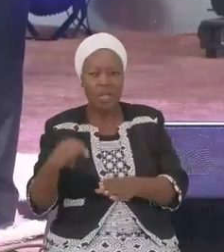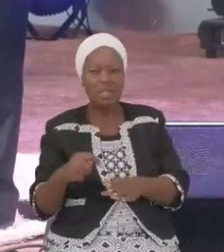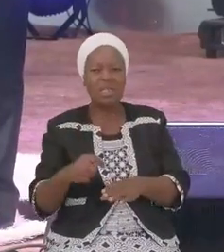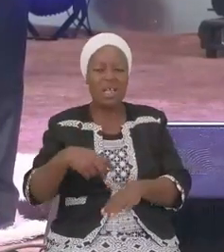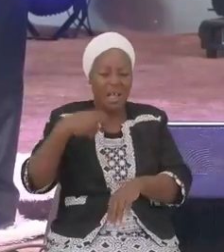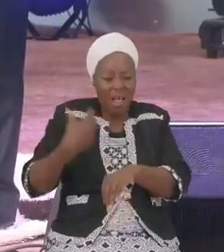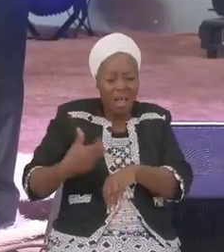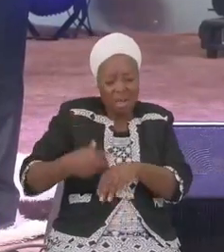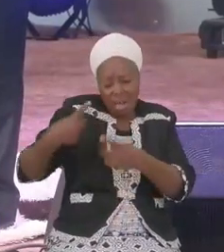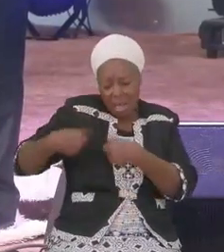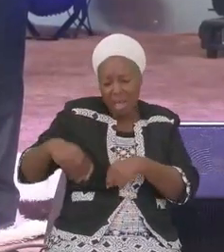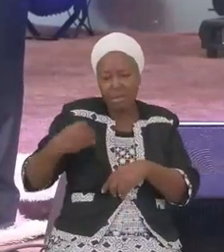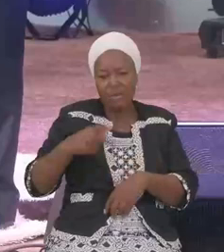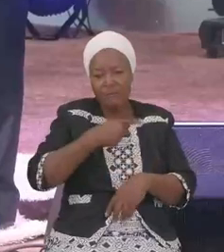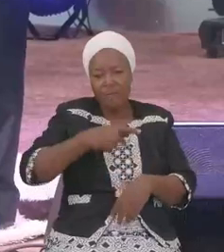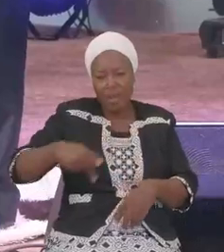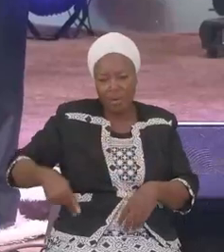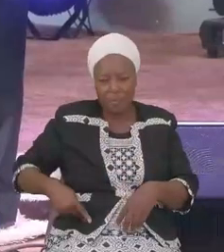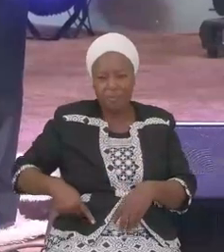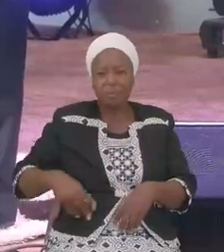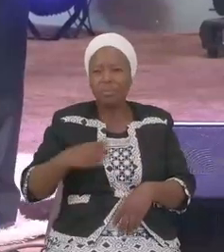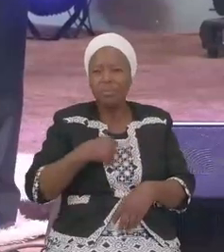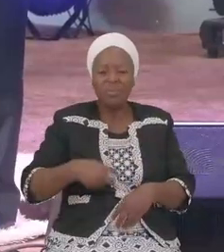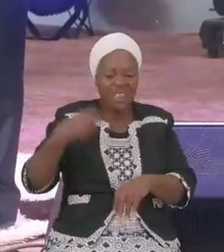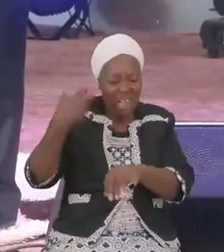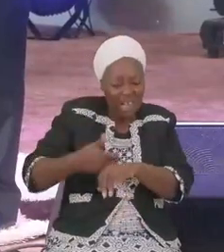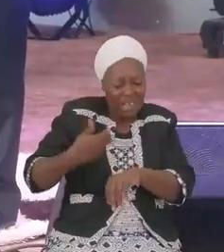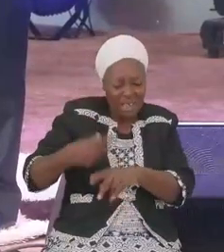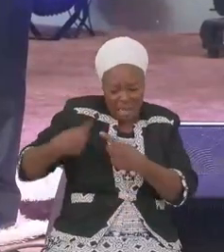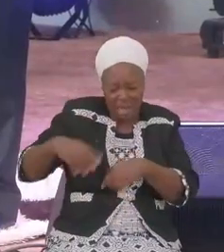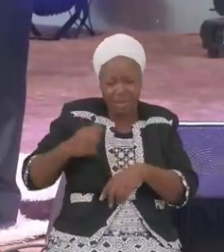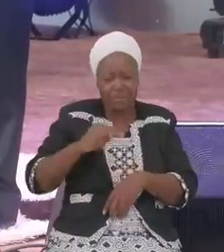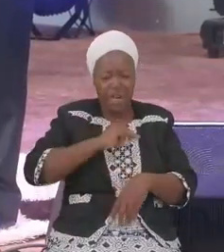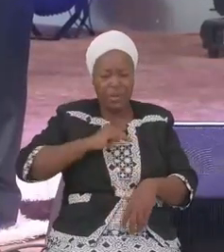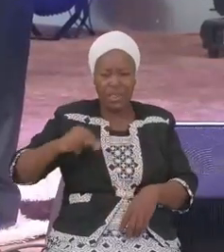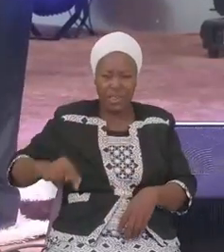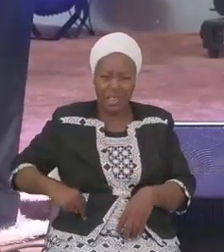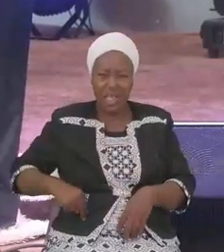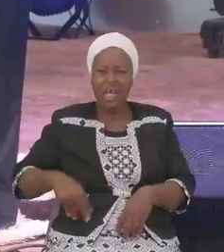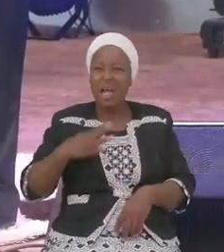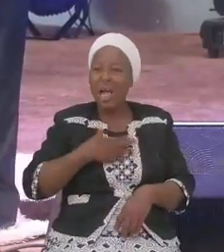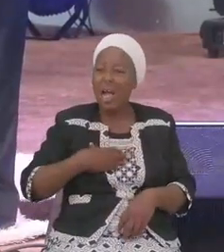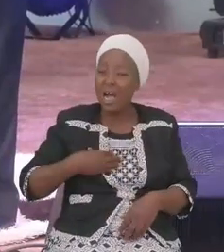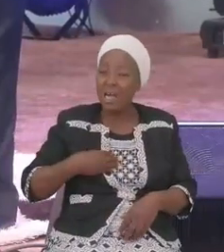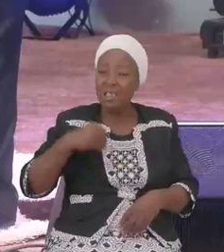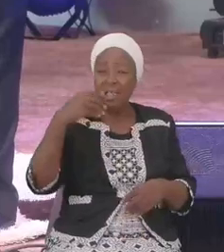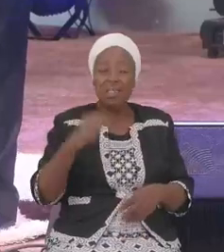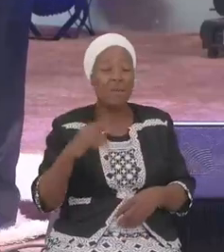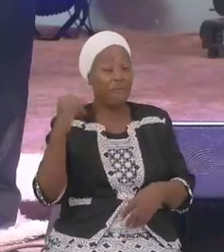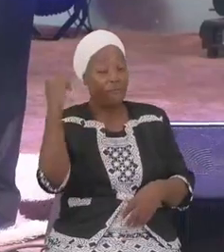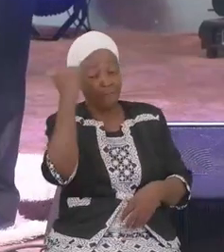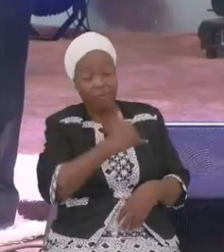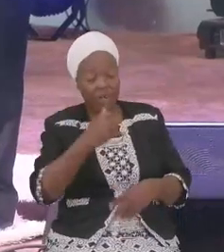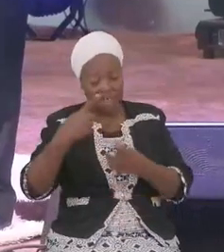de pierre de Pharaon et le cœur endurci de Nebuchadnezzar et le cœur